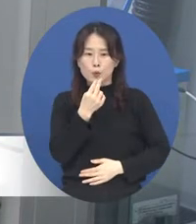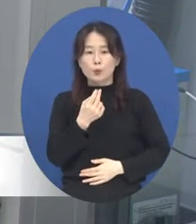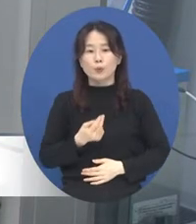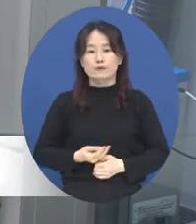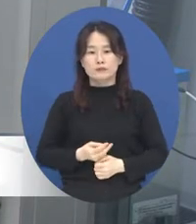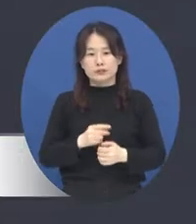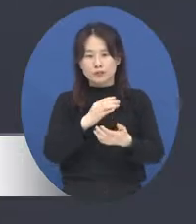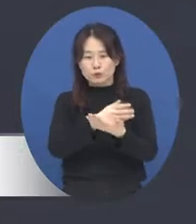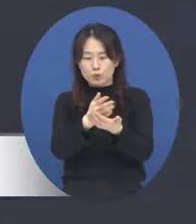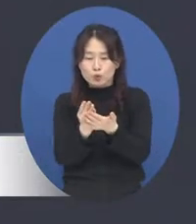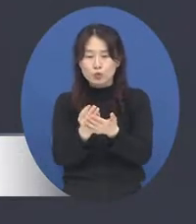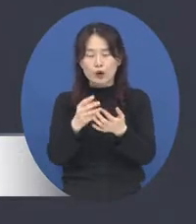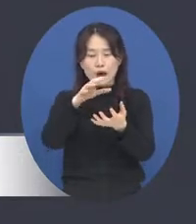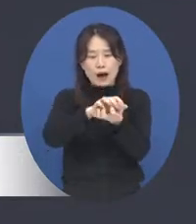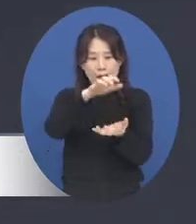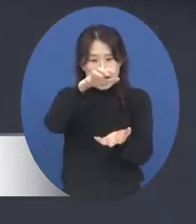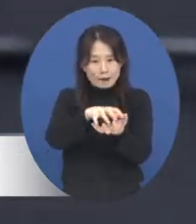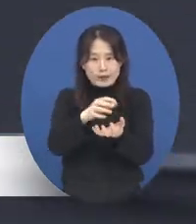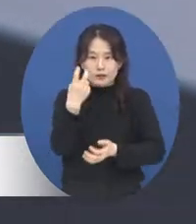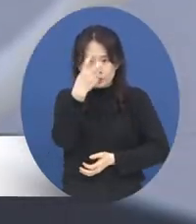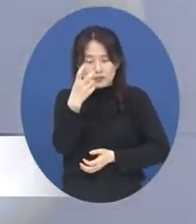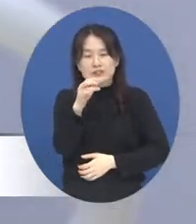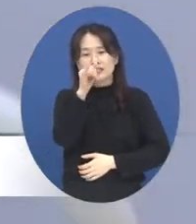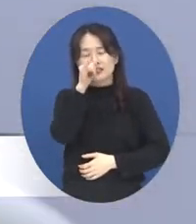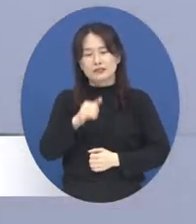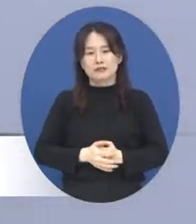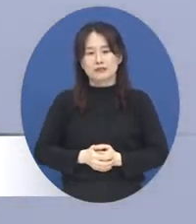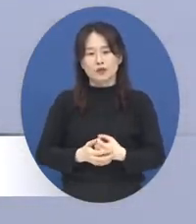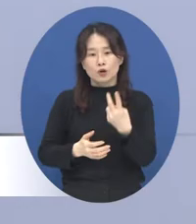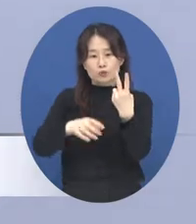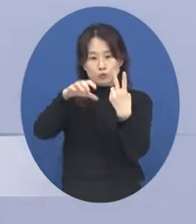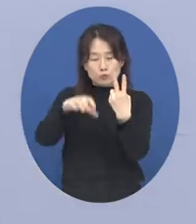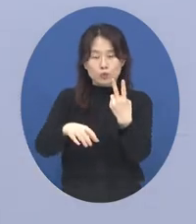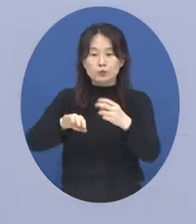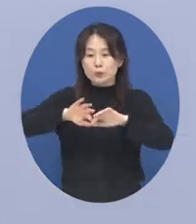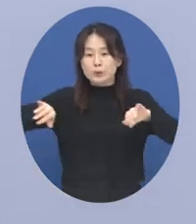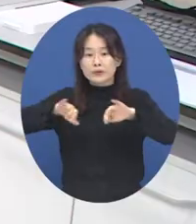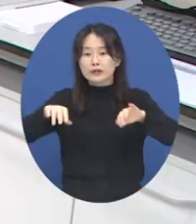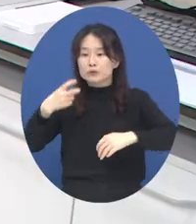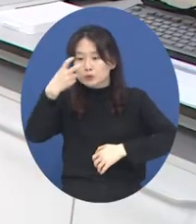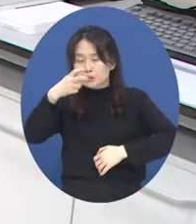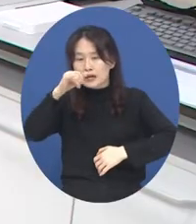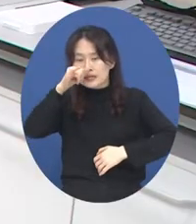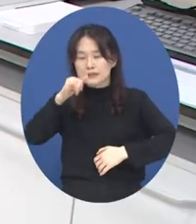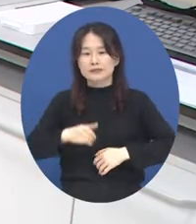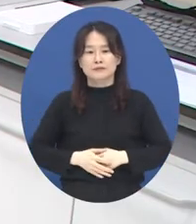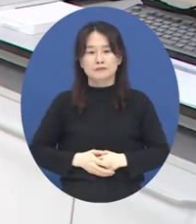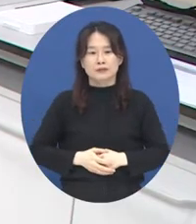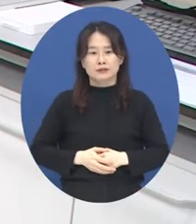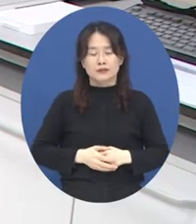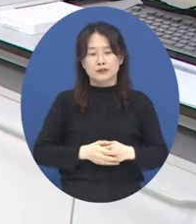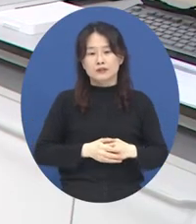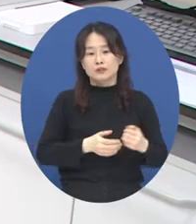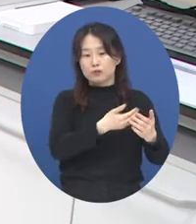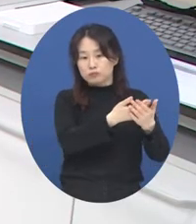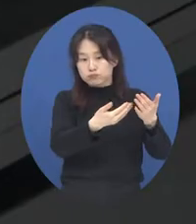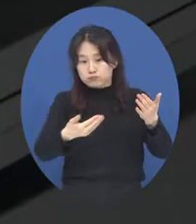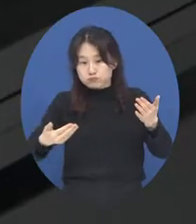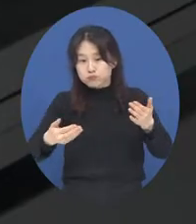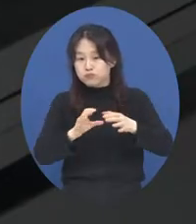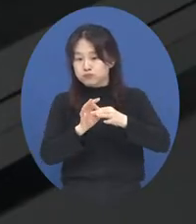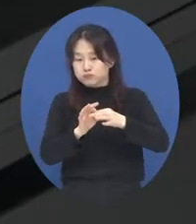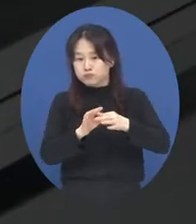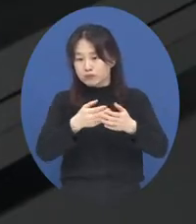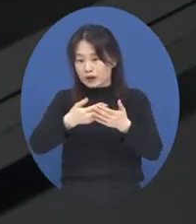분석합니다. 처리 방법이 다른 하수 처리장 두 곳도 별도로 조사할 계획. 방류수가 하천에 미치는 영향과